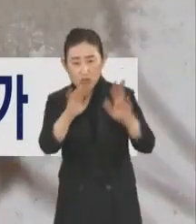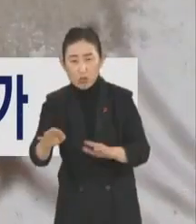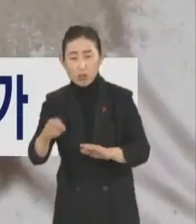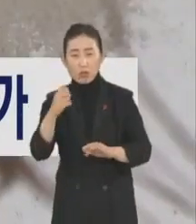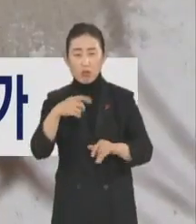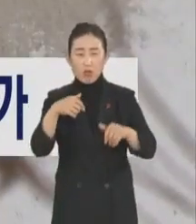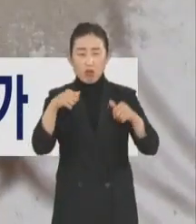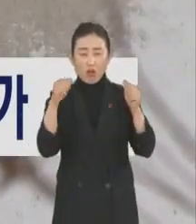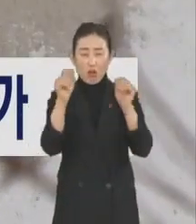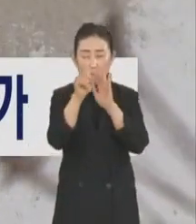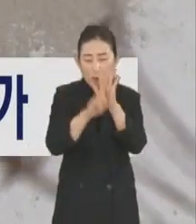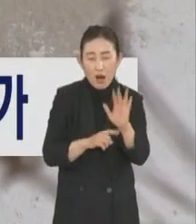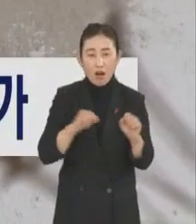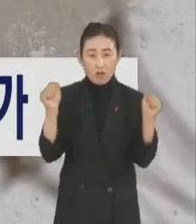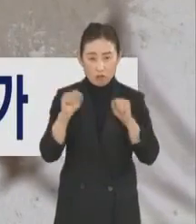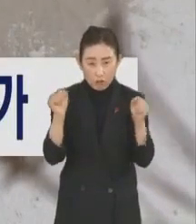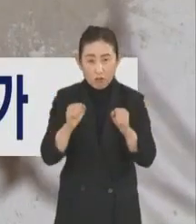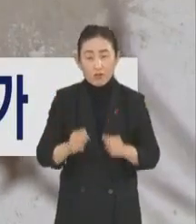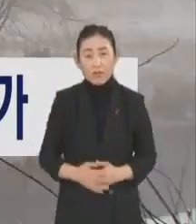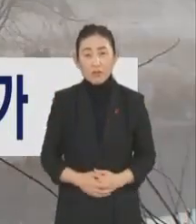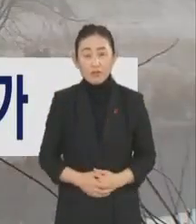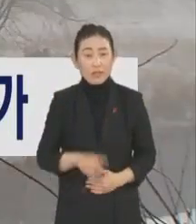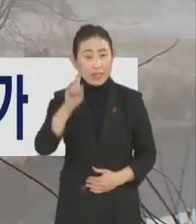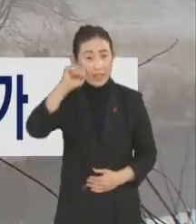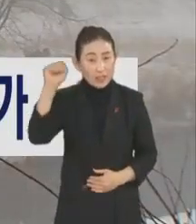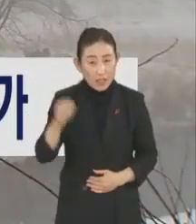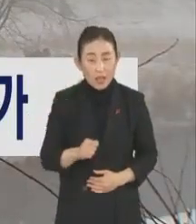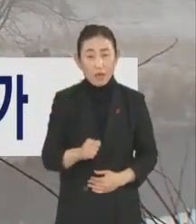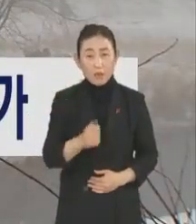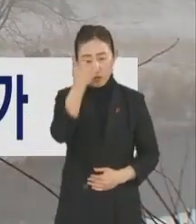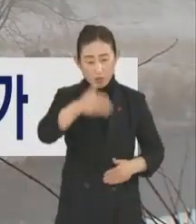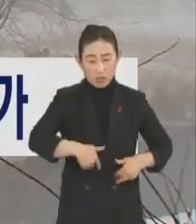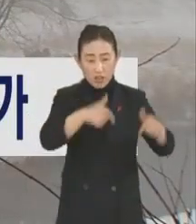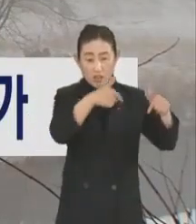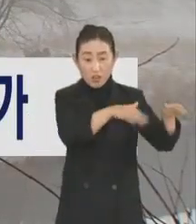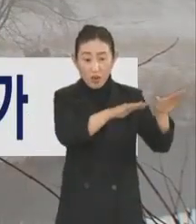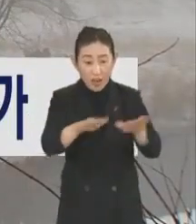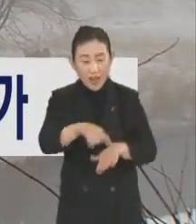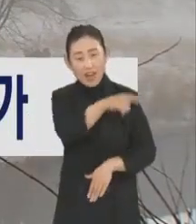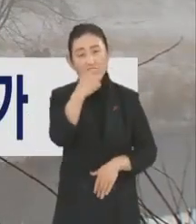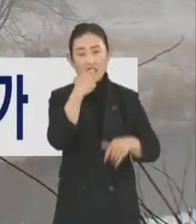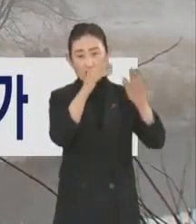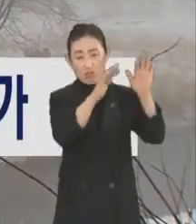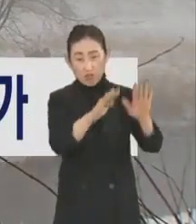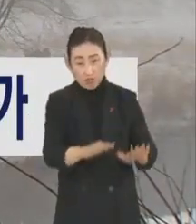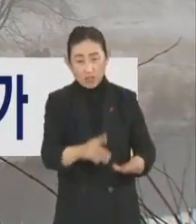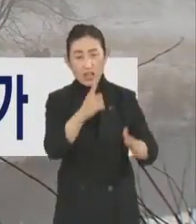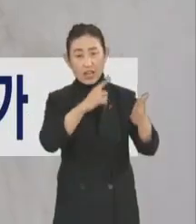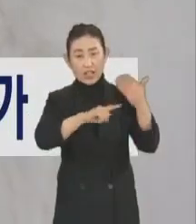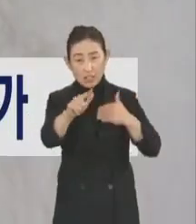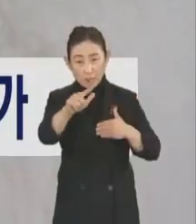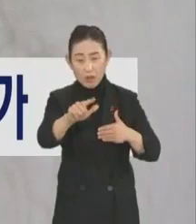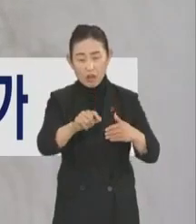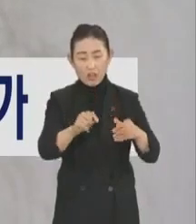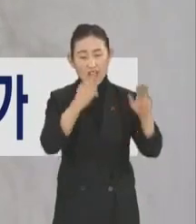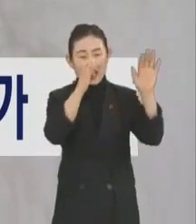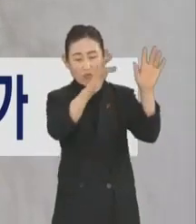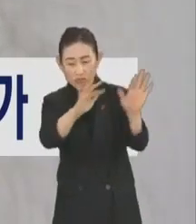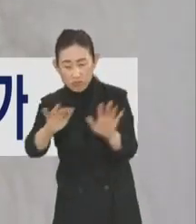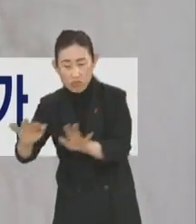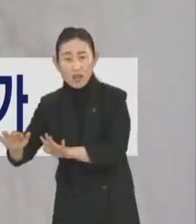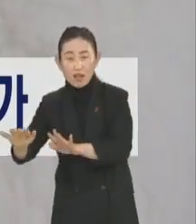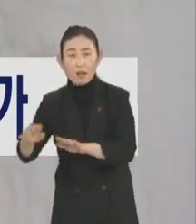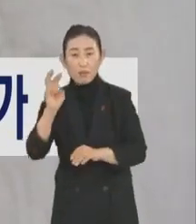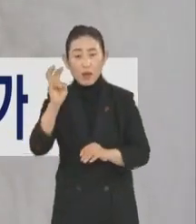함께 강추위가 찾아오겠습니다. 내일 새벽 충남 서해안부터 시작되는 눈은 오전부터 대전 충남 대부분